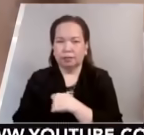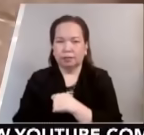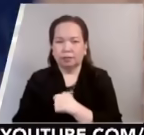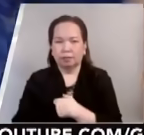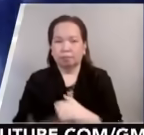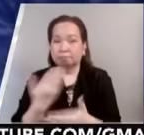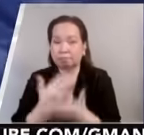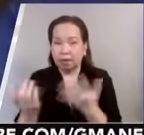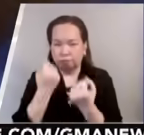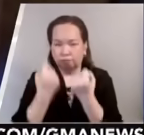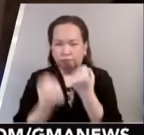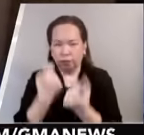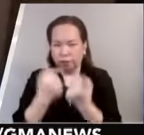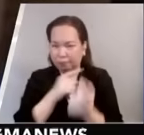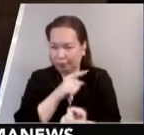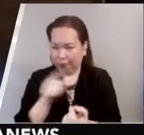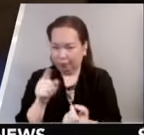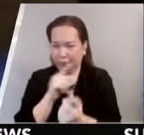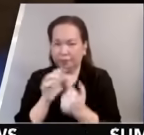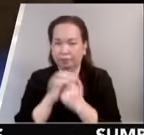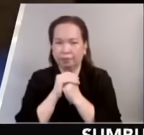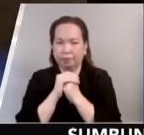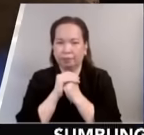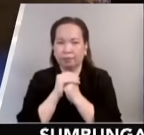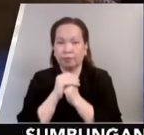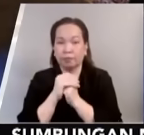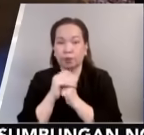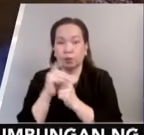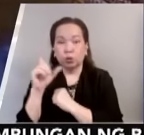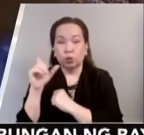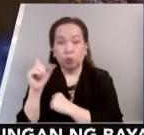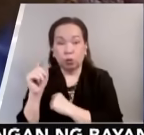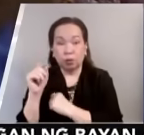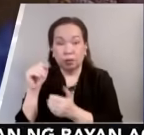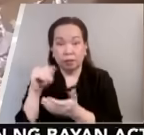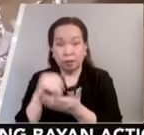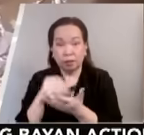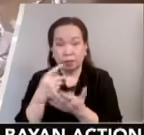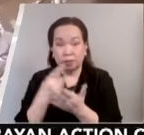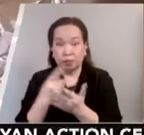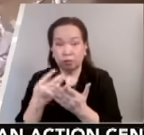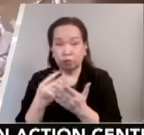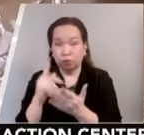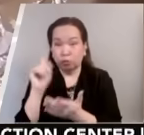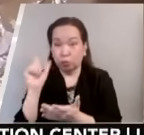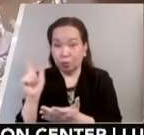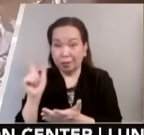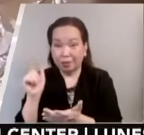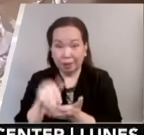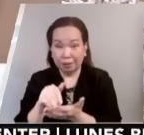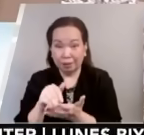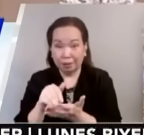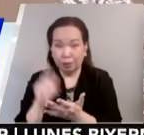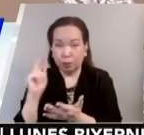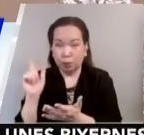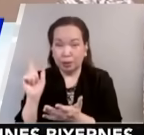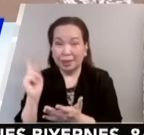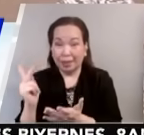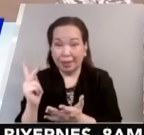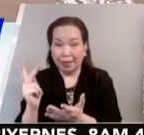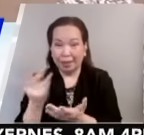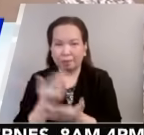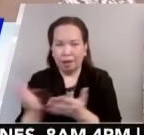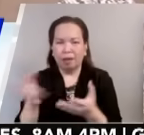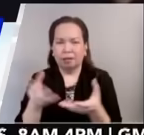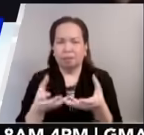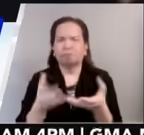paputok Php20,000 agad Ang nagastos ni Tonet sa mga paputok Pero okay lang daw matabo lang ang malas